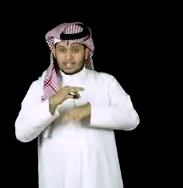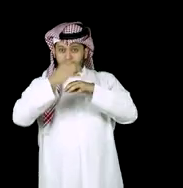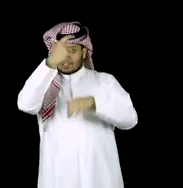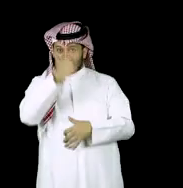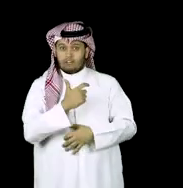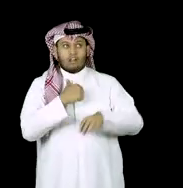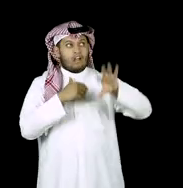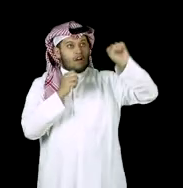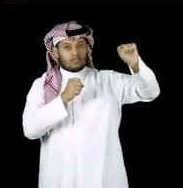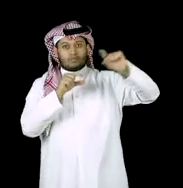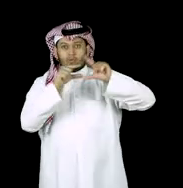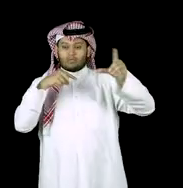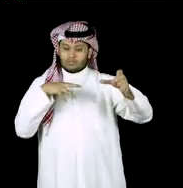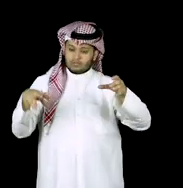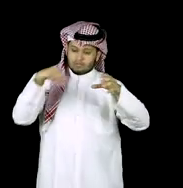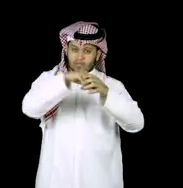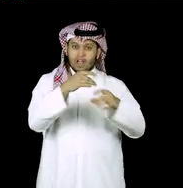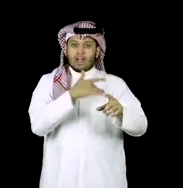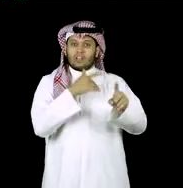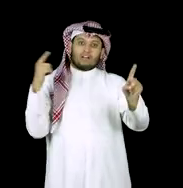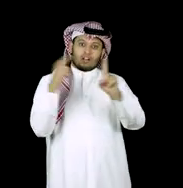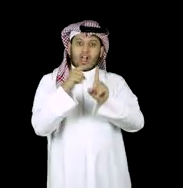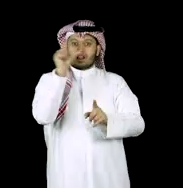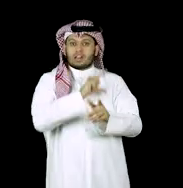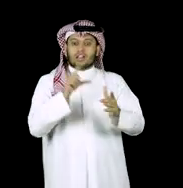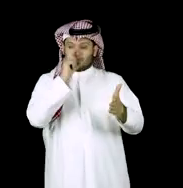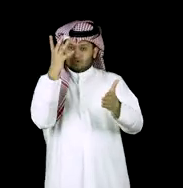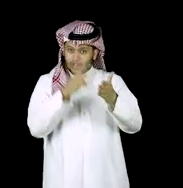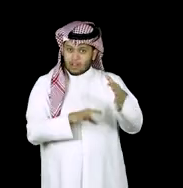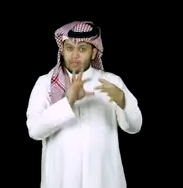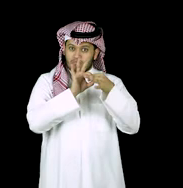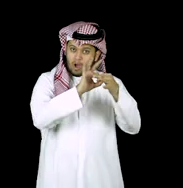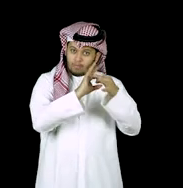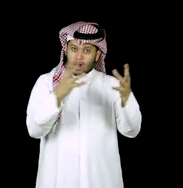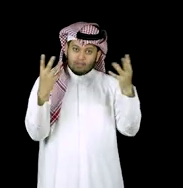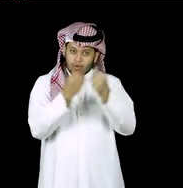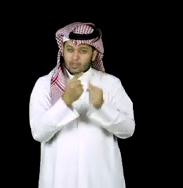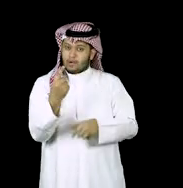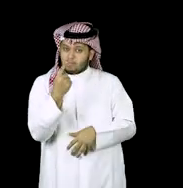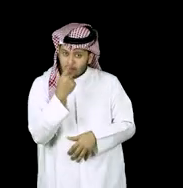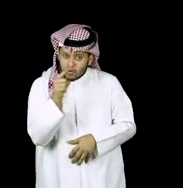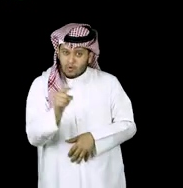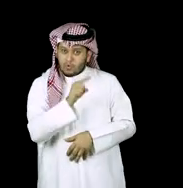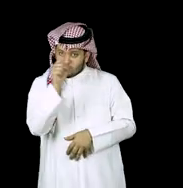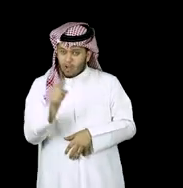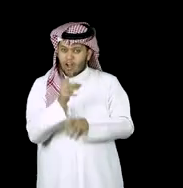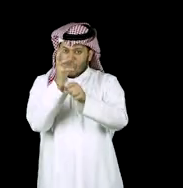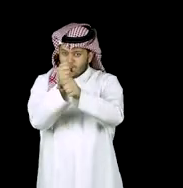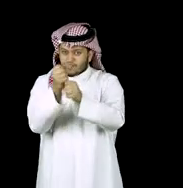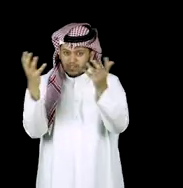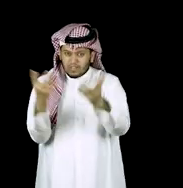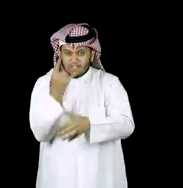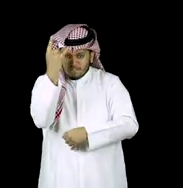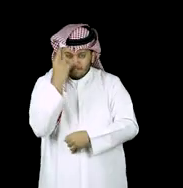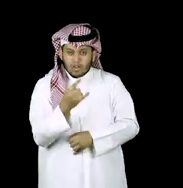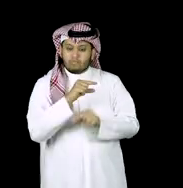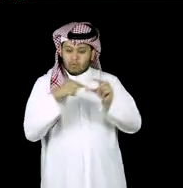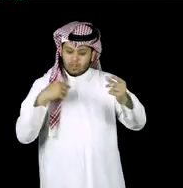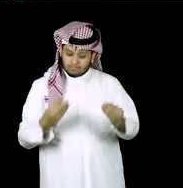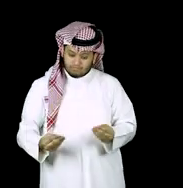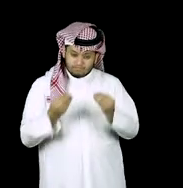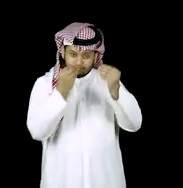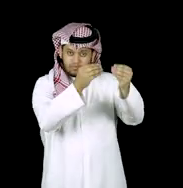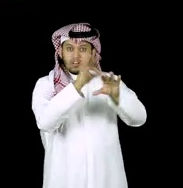للإنسان في ضوء مقاصد الشريعة، والمعاملة بالبر والإحسان، وبذل المعروف